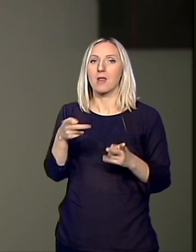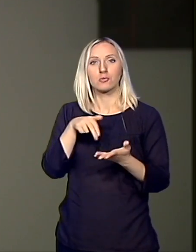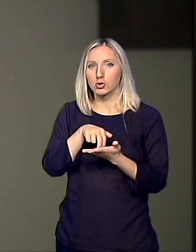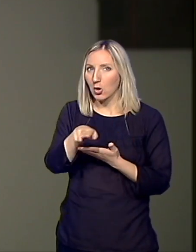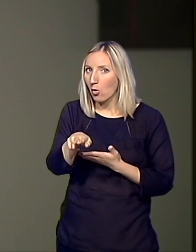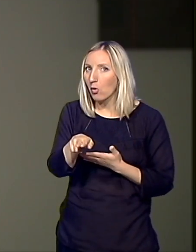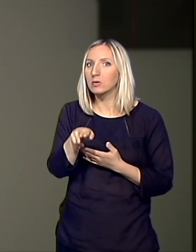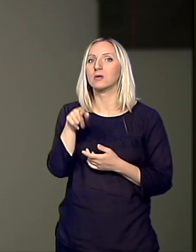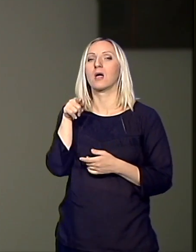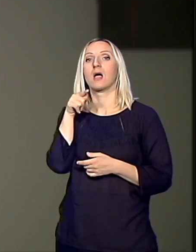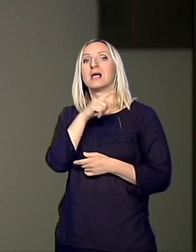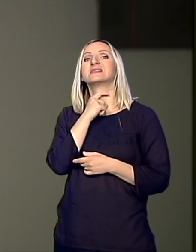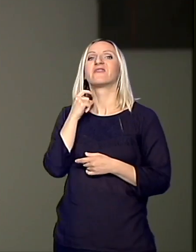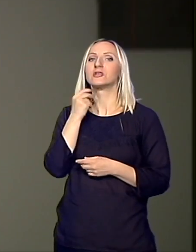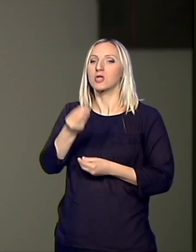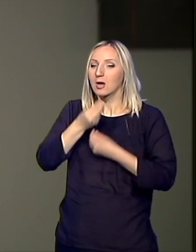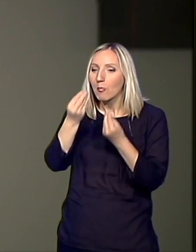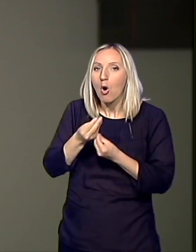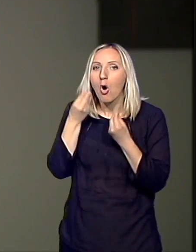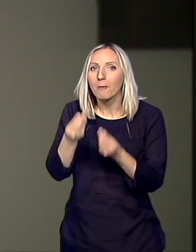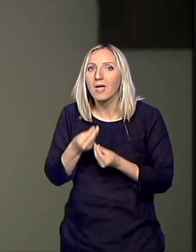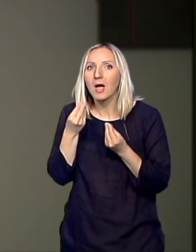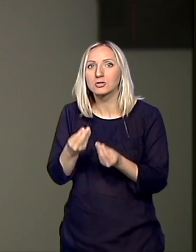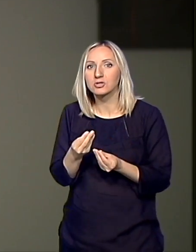hoda. Dakle, on mu govori o